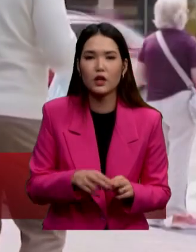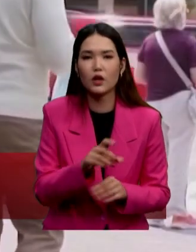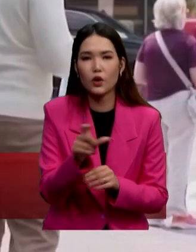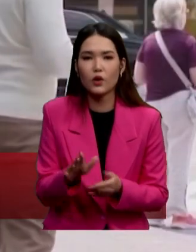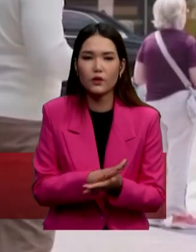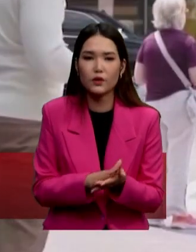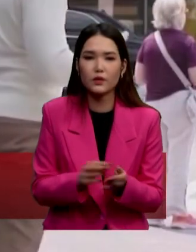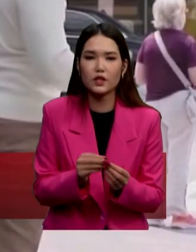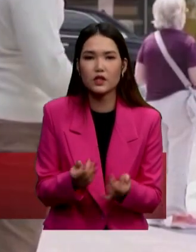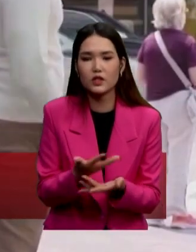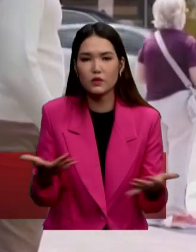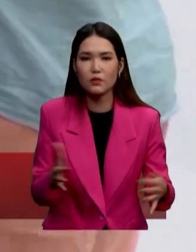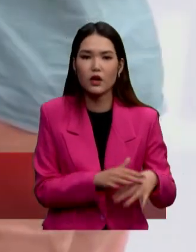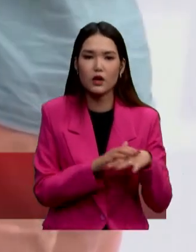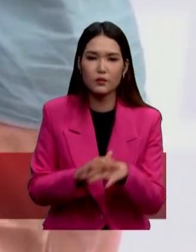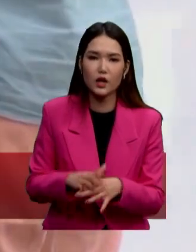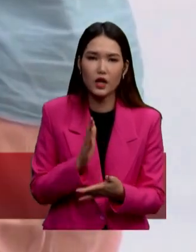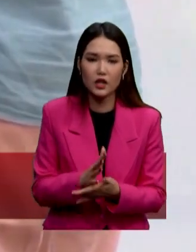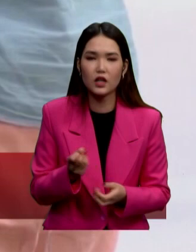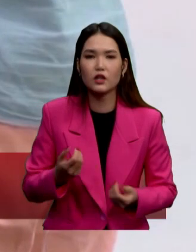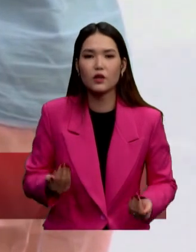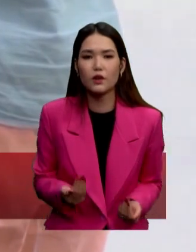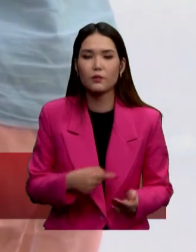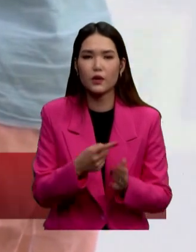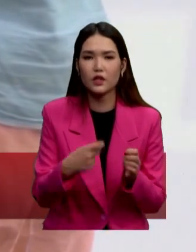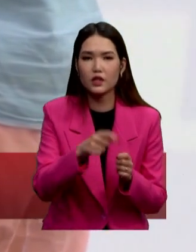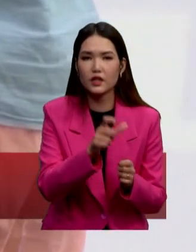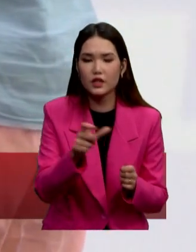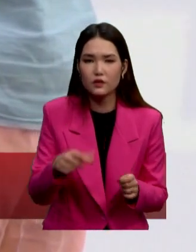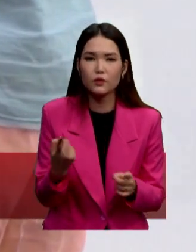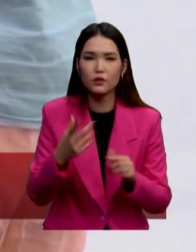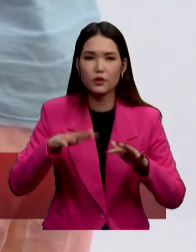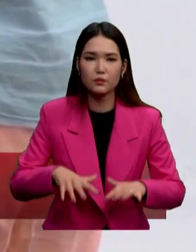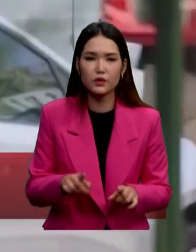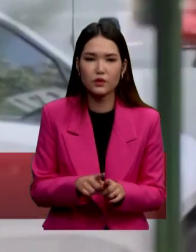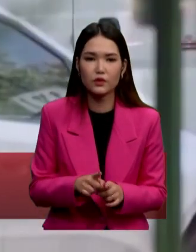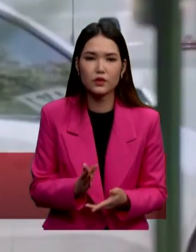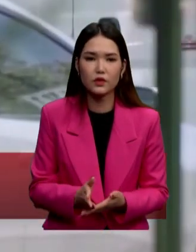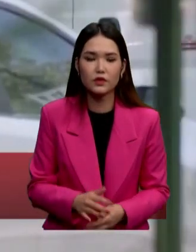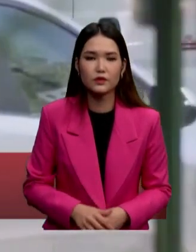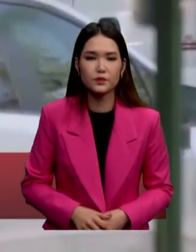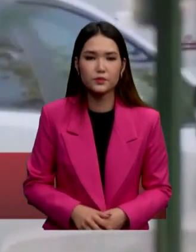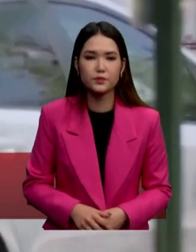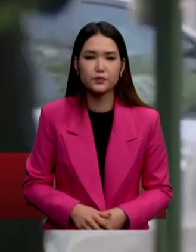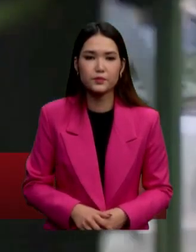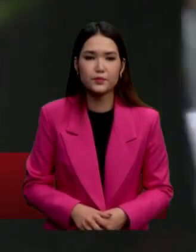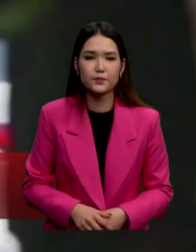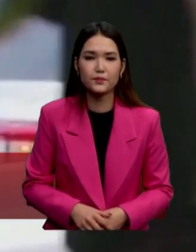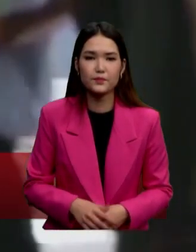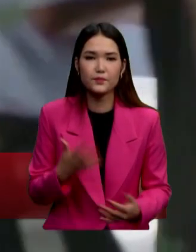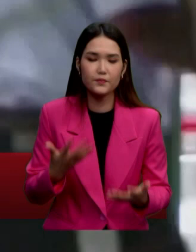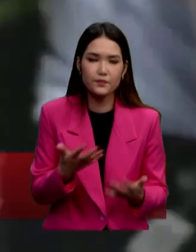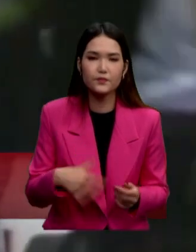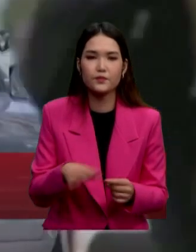всего 10 небольших банков. И вопрос снижения инфляции все же остается на первом месте. Ситуация, конечно, вызывает опасения,